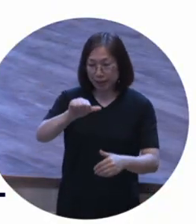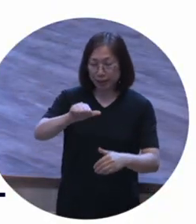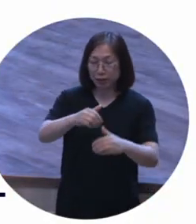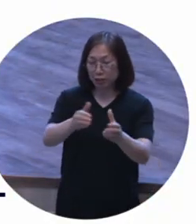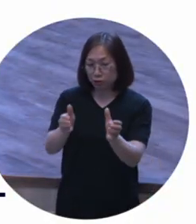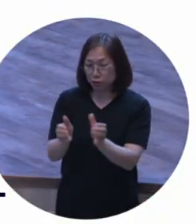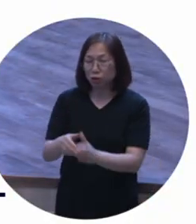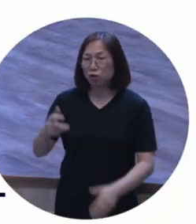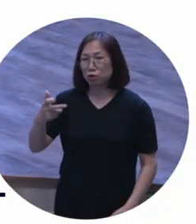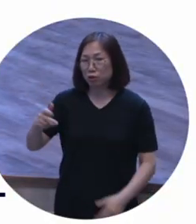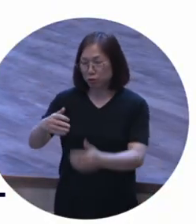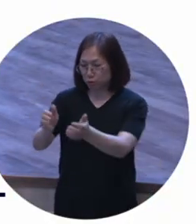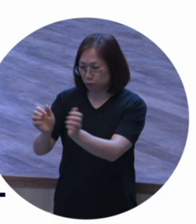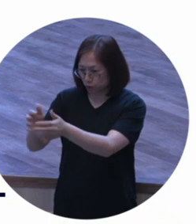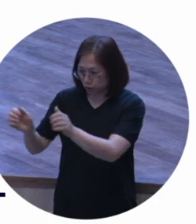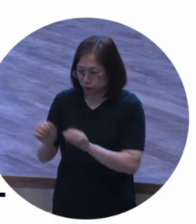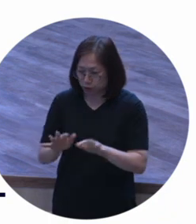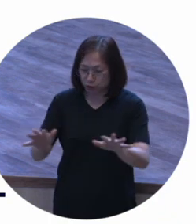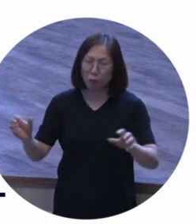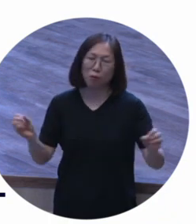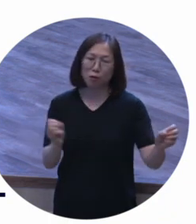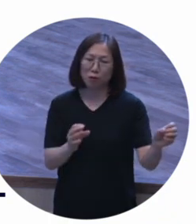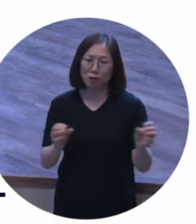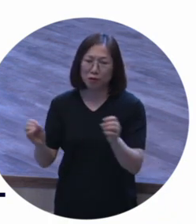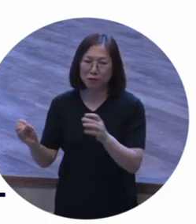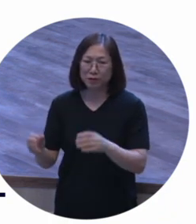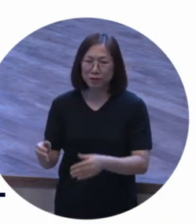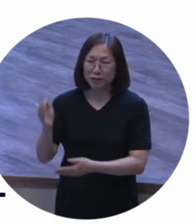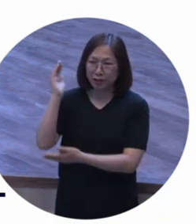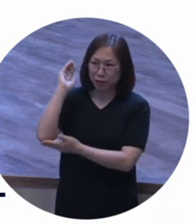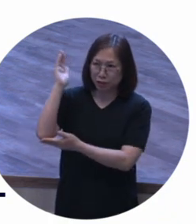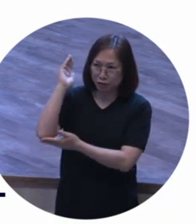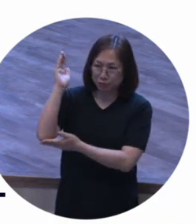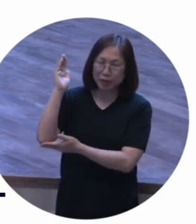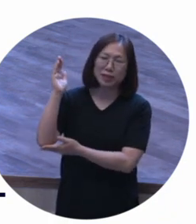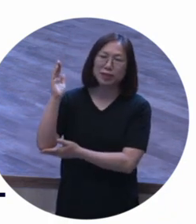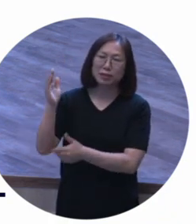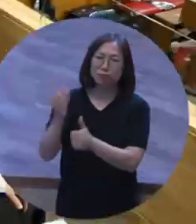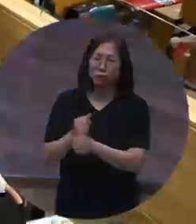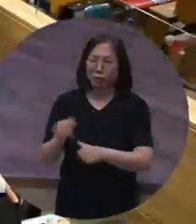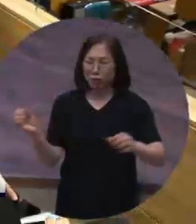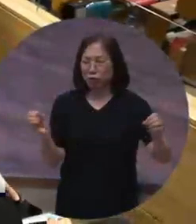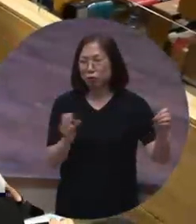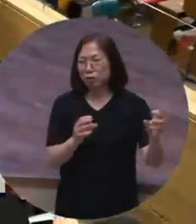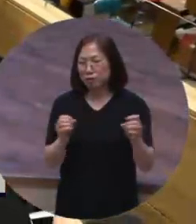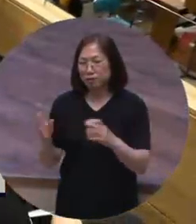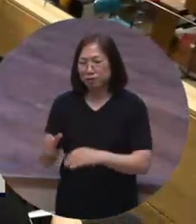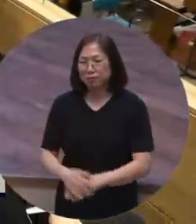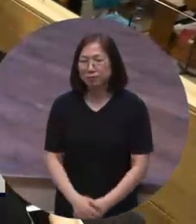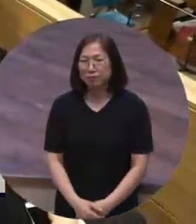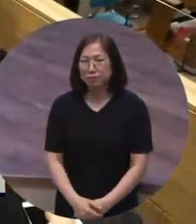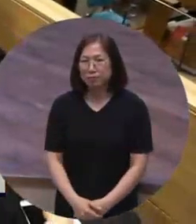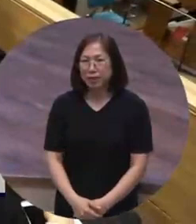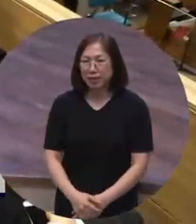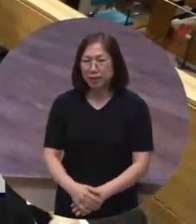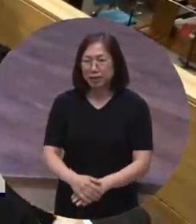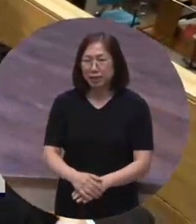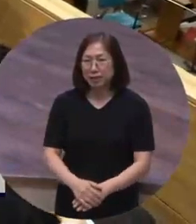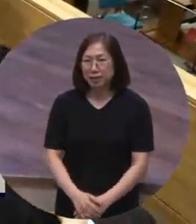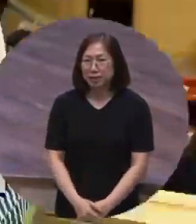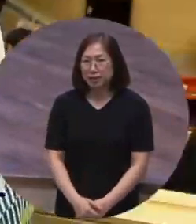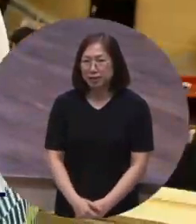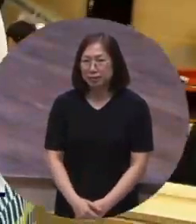그룹, 71개 순으로 흩어져 포럼하며 강단과 소통하고 있는데요. 이렇게 탄탄한 시스템 속에서